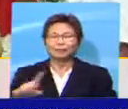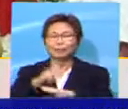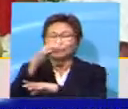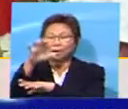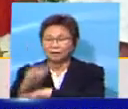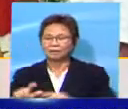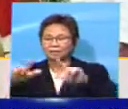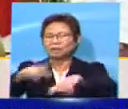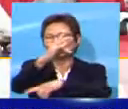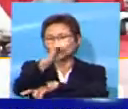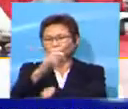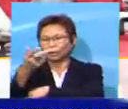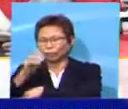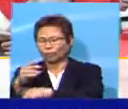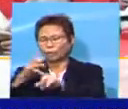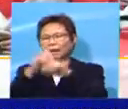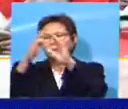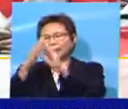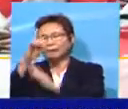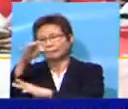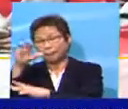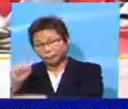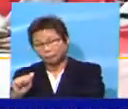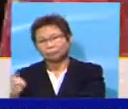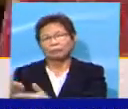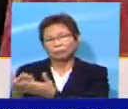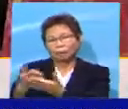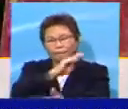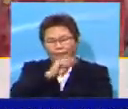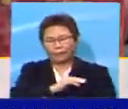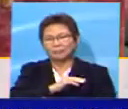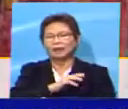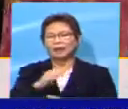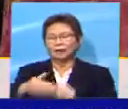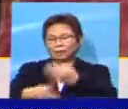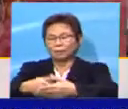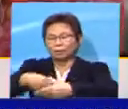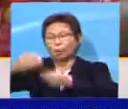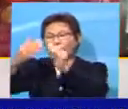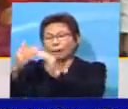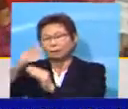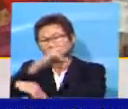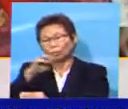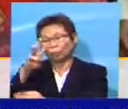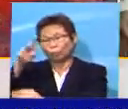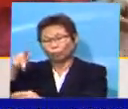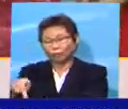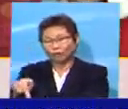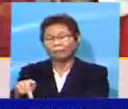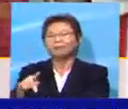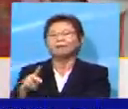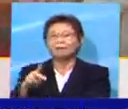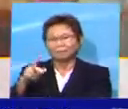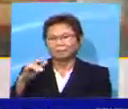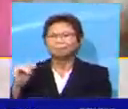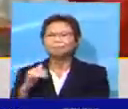Bera terletak 7 km dari Bandar Bera. Ia ditawarkan Menteri Kemajuan Luar Bandar dan Wilayah Dato' Seri Ismail Sabri Yaakob yang juga